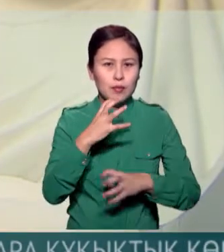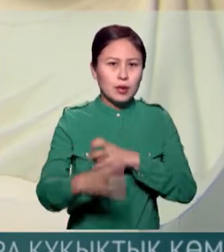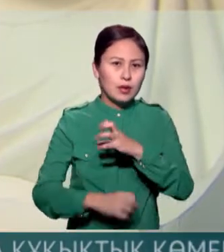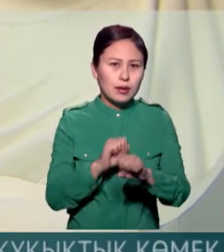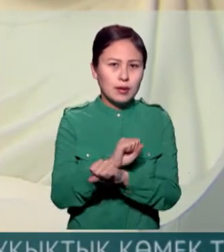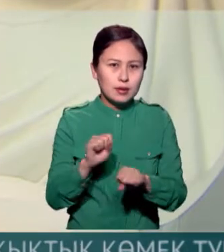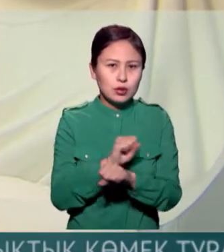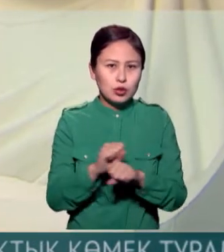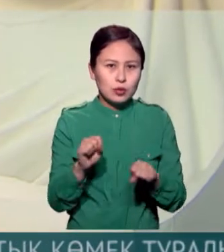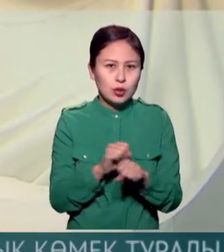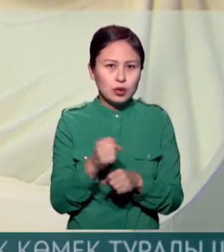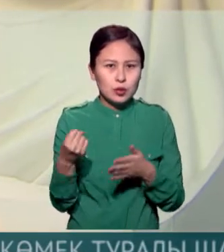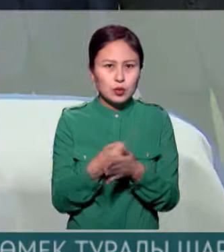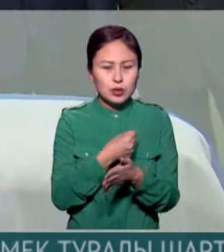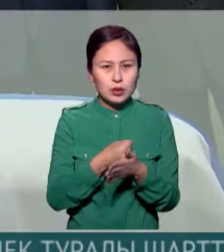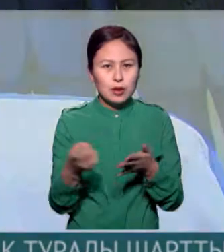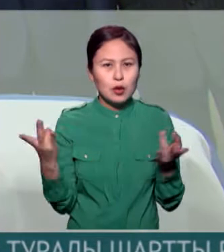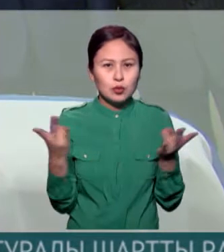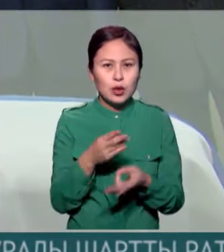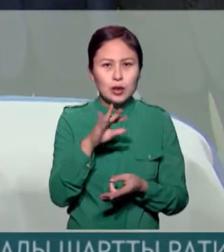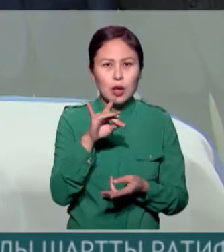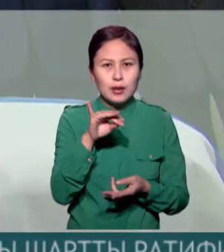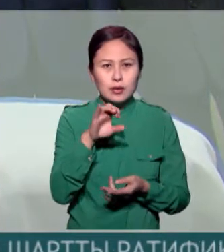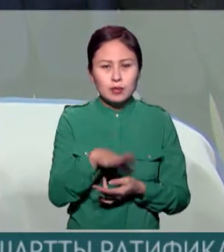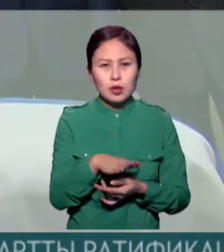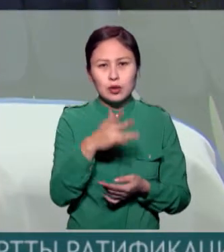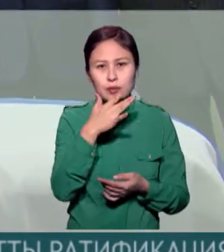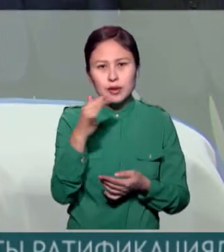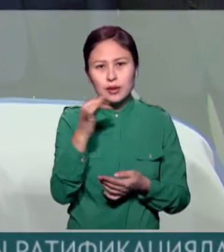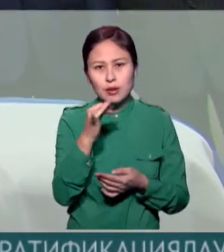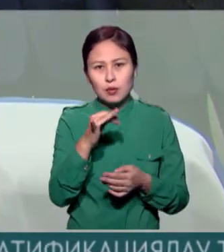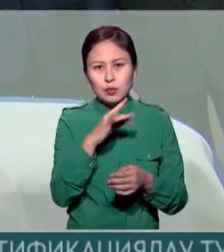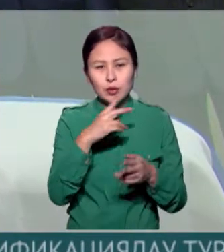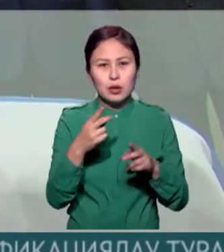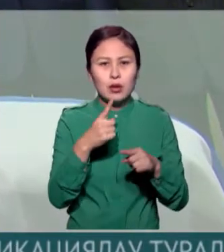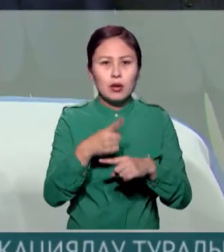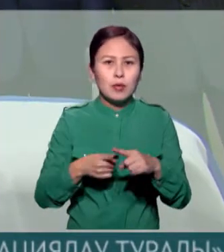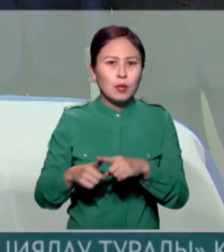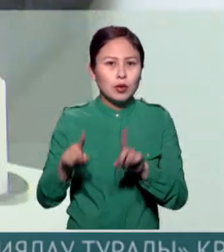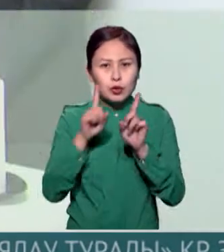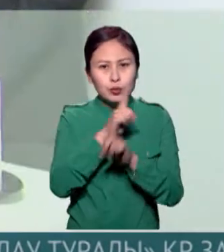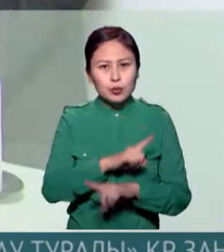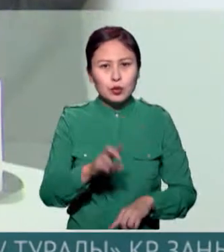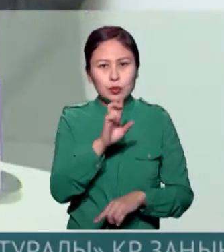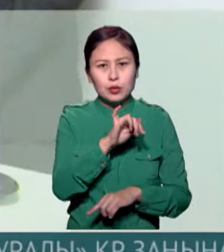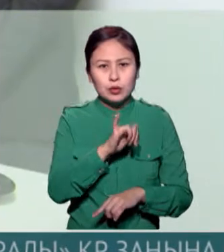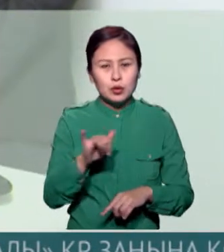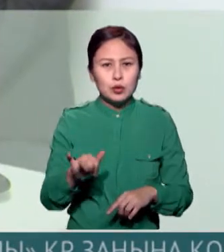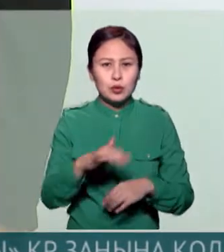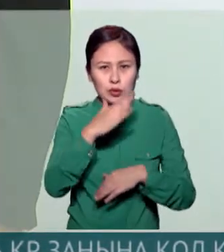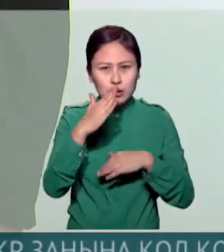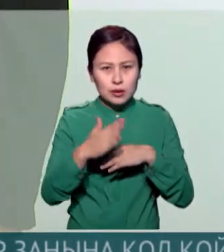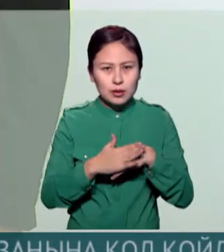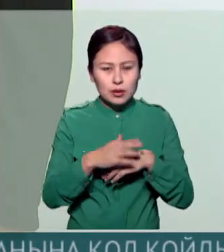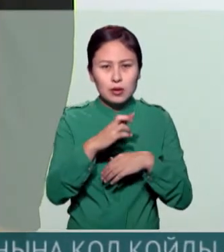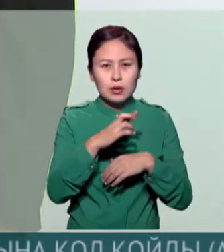бүкіл әлем лаңкестікпен жұмыла күресуі тиіс, деді. Терроризм ұлтқа немесе дінге бөлінбейді. Сондықтан мемлекет басшысы Біріккен